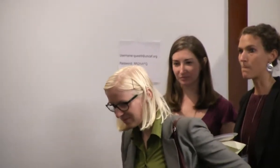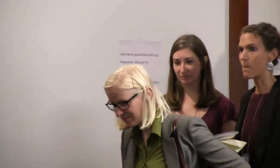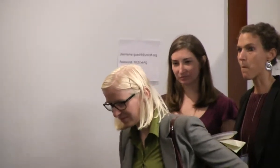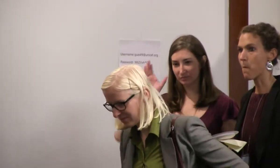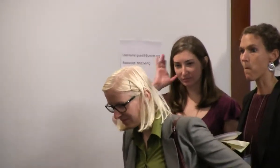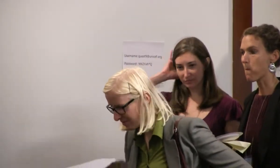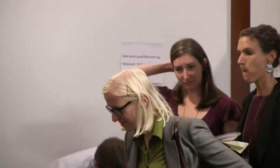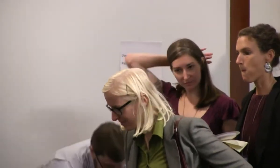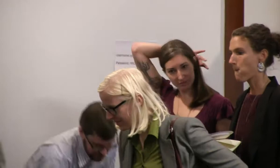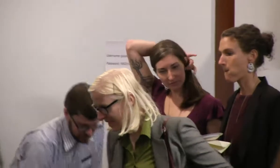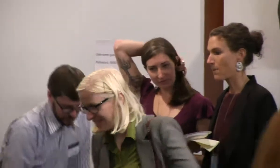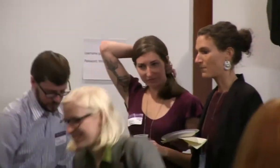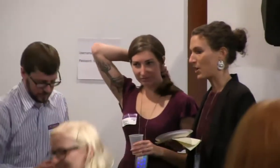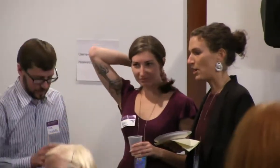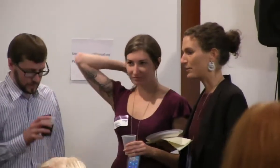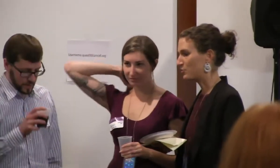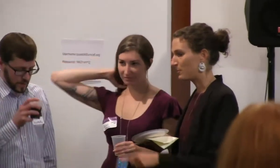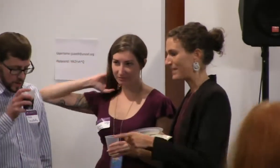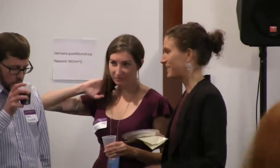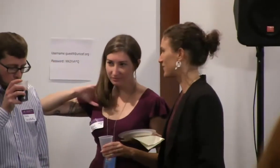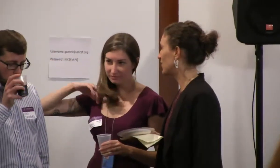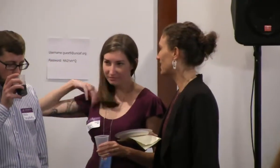mọ́lẹ̀.